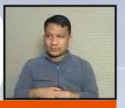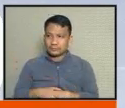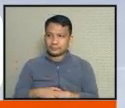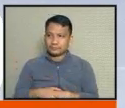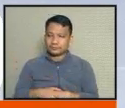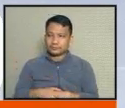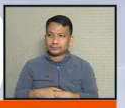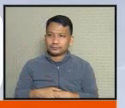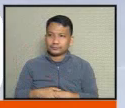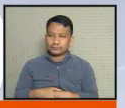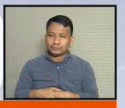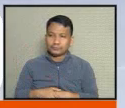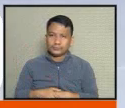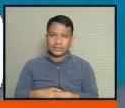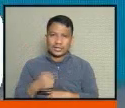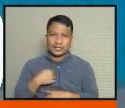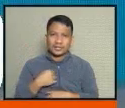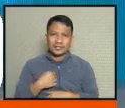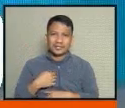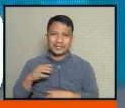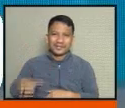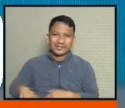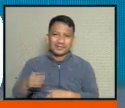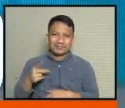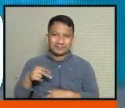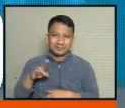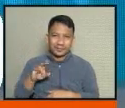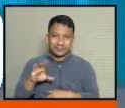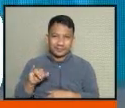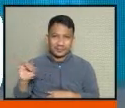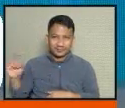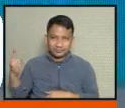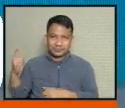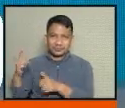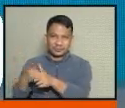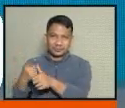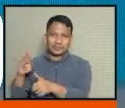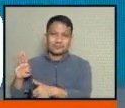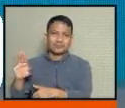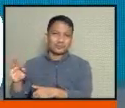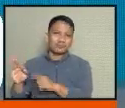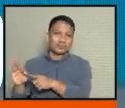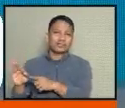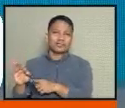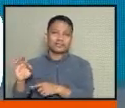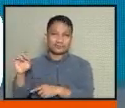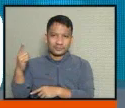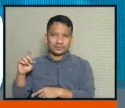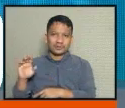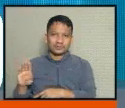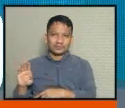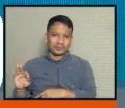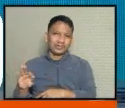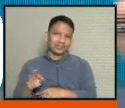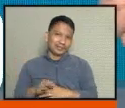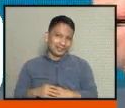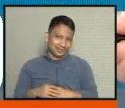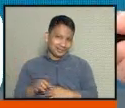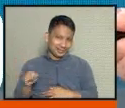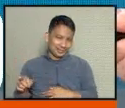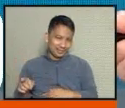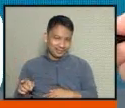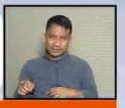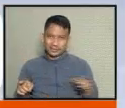puppy love ako eh. Puppy love? Opo. Siya, first boyfriend. First boyfriend. First boyfriend